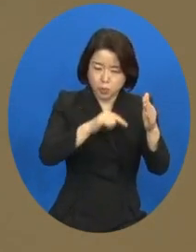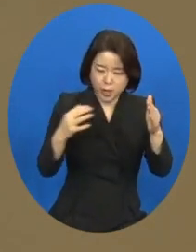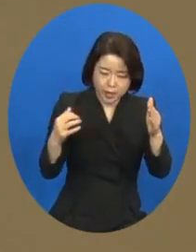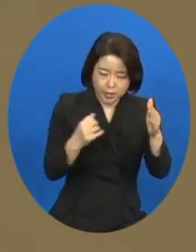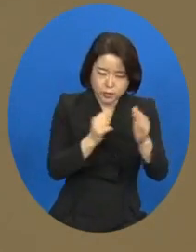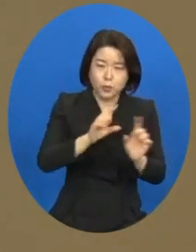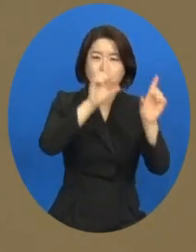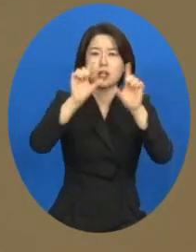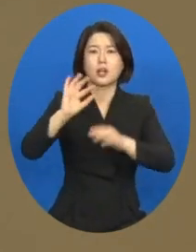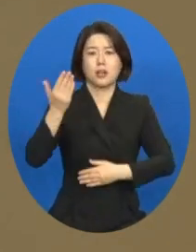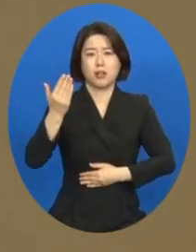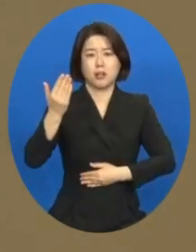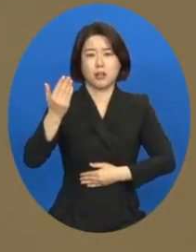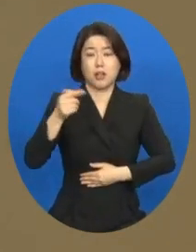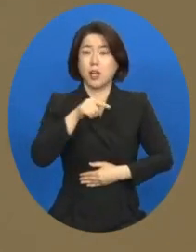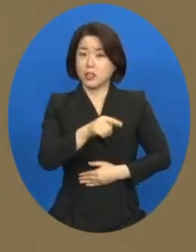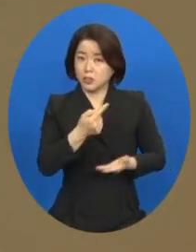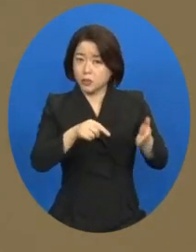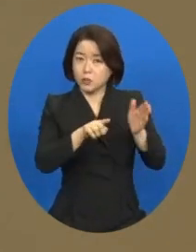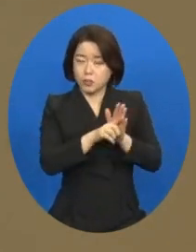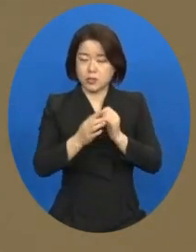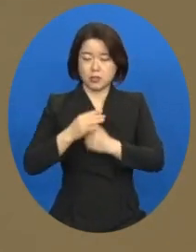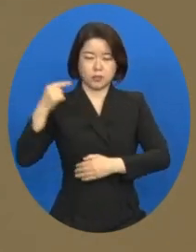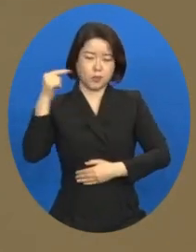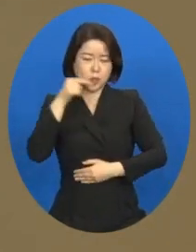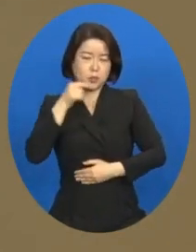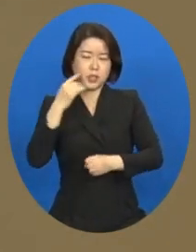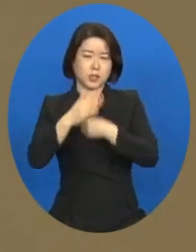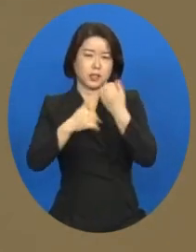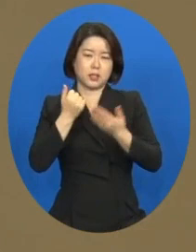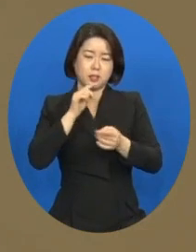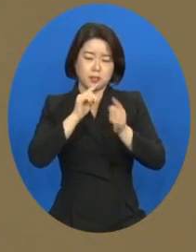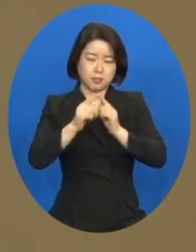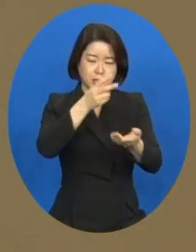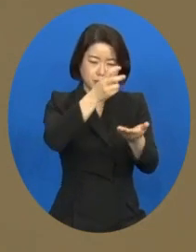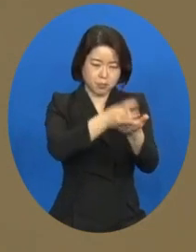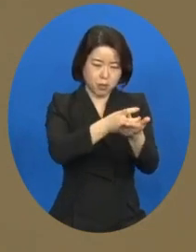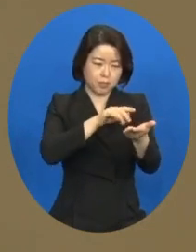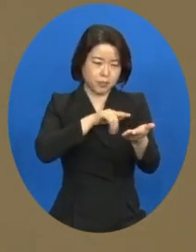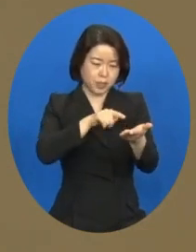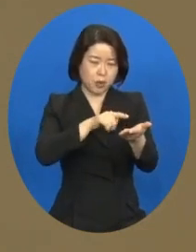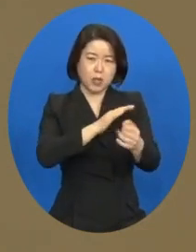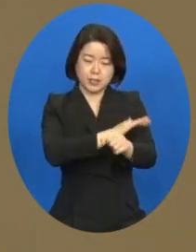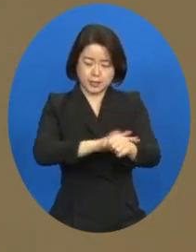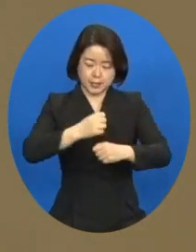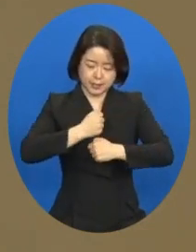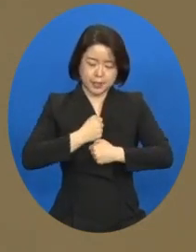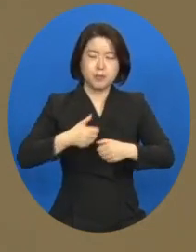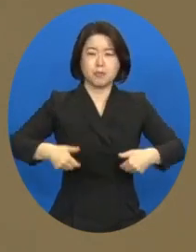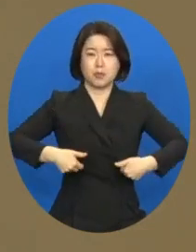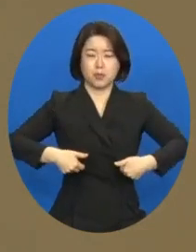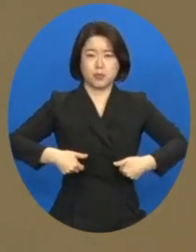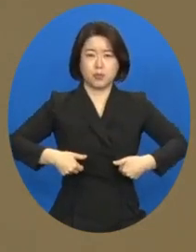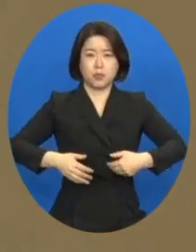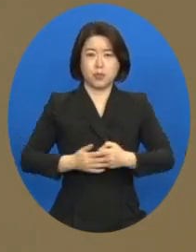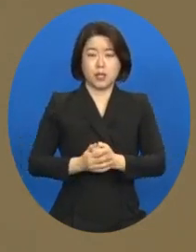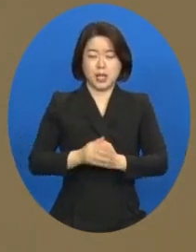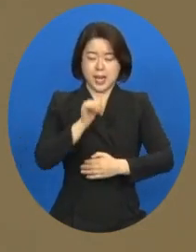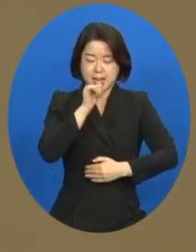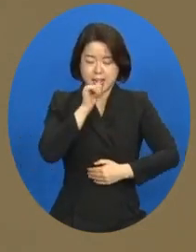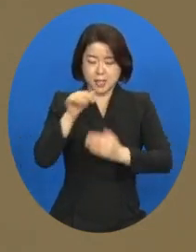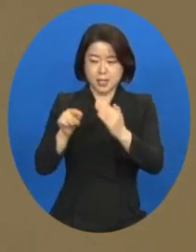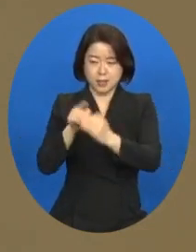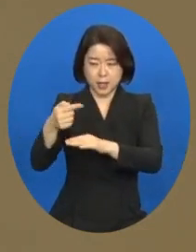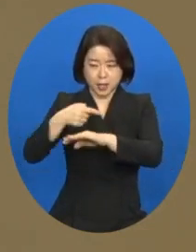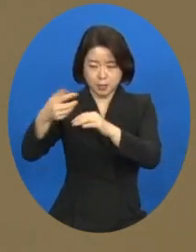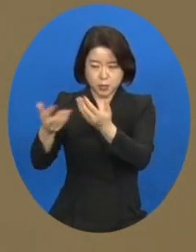한다. 그러려면 철저하게 하나님의 말씀인 율법을 잘 지켜야 한다. 절대로 이방 민족과 하나가